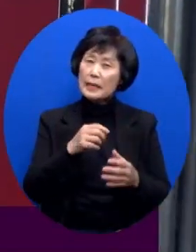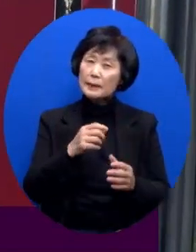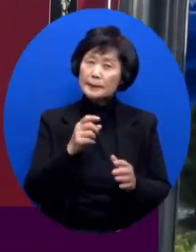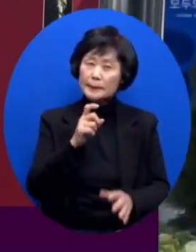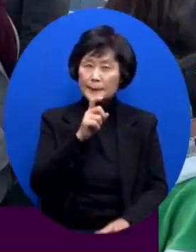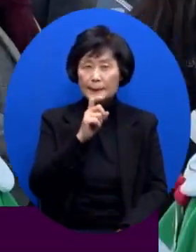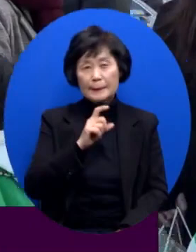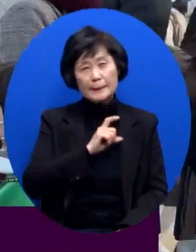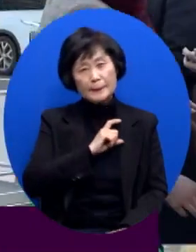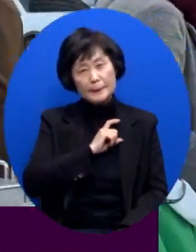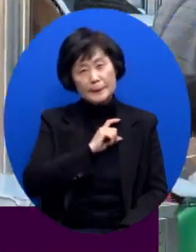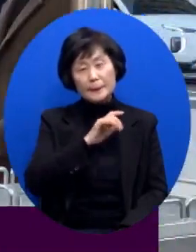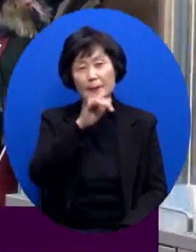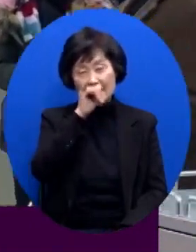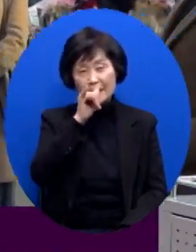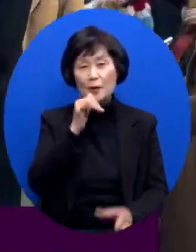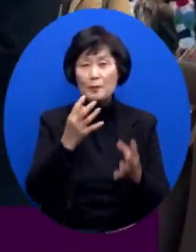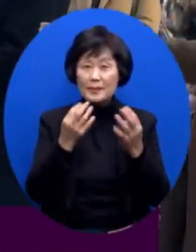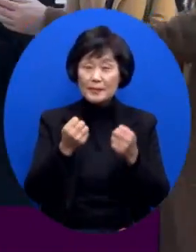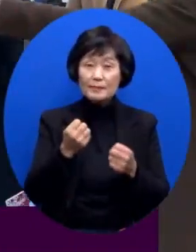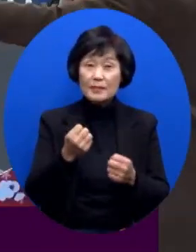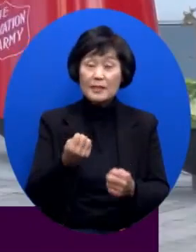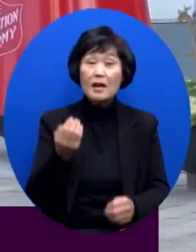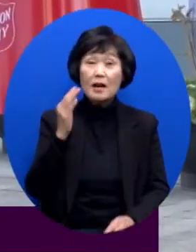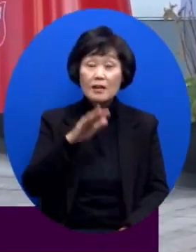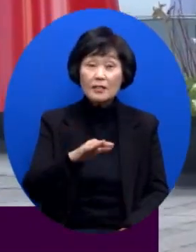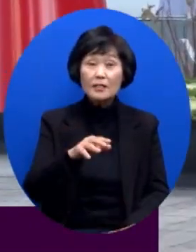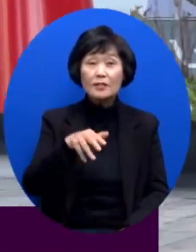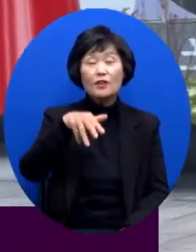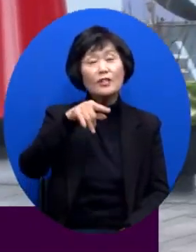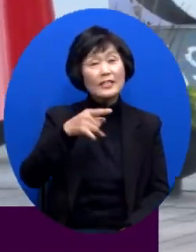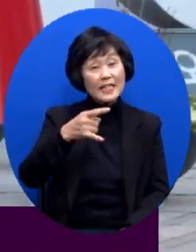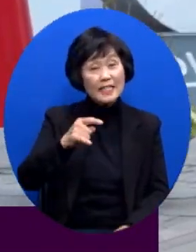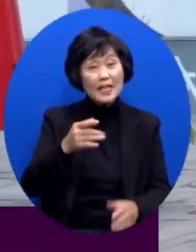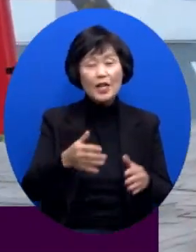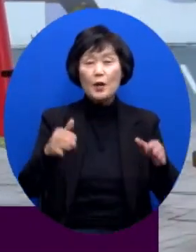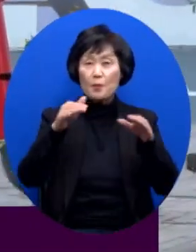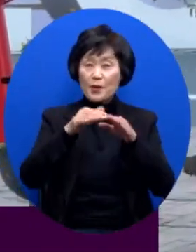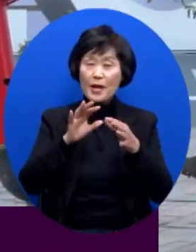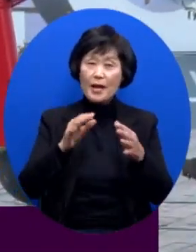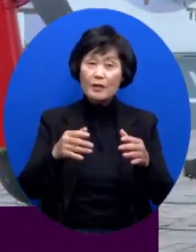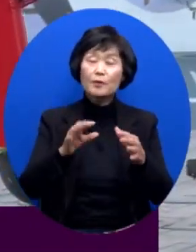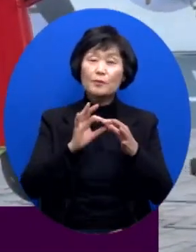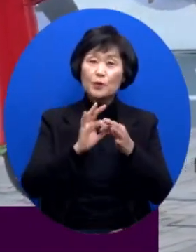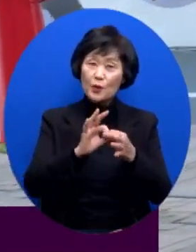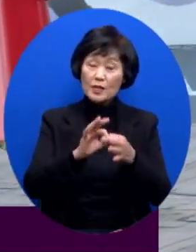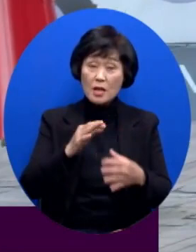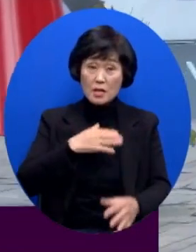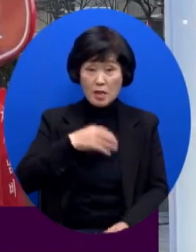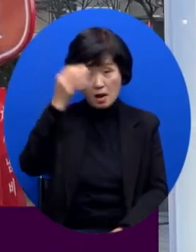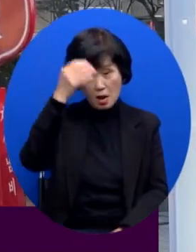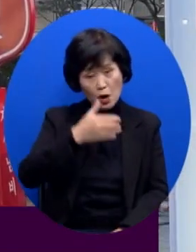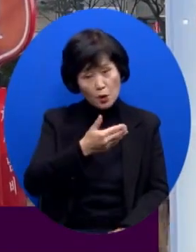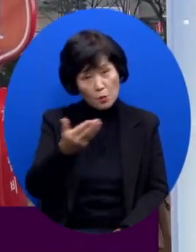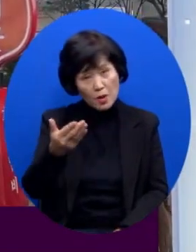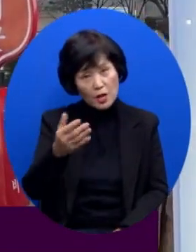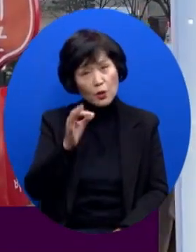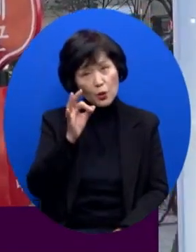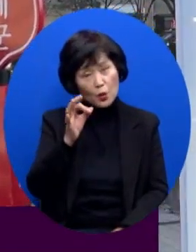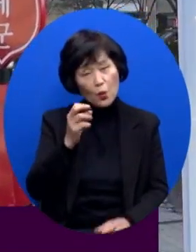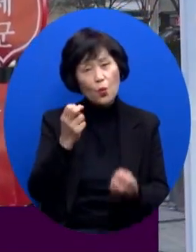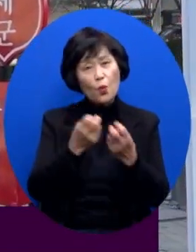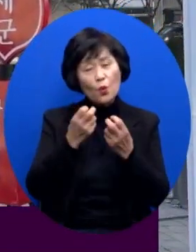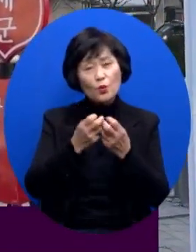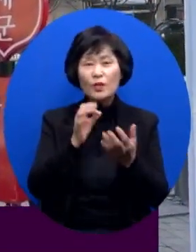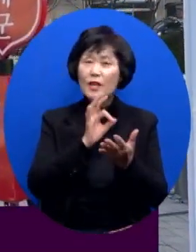플랫폼, 체리라고 하는 그 플랫폼을 이용해서 내가 기부했던 것들이 어떻게 사용되어지는 그 출처들을 확인할 수 있는